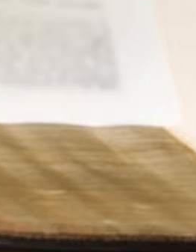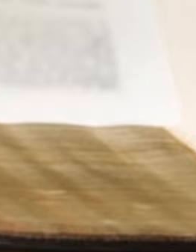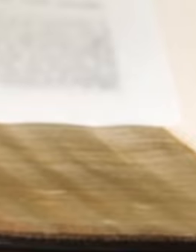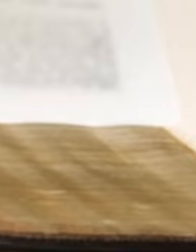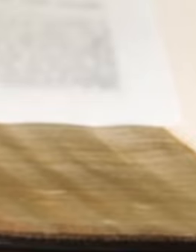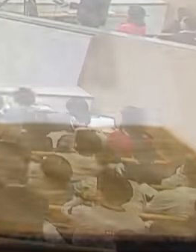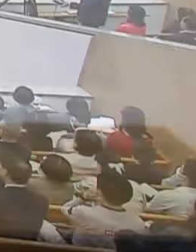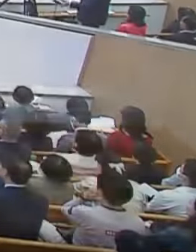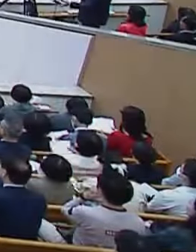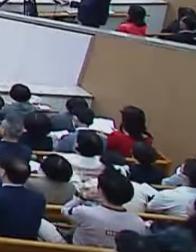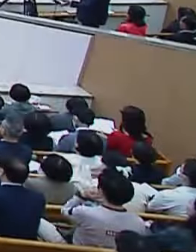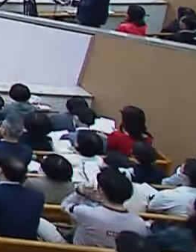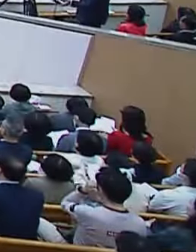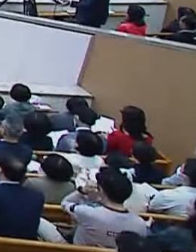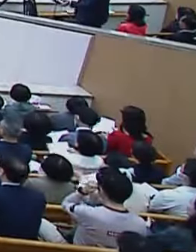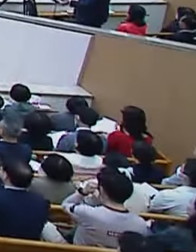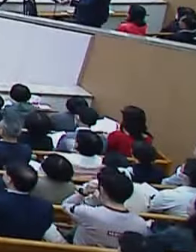아멘.